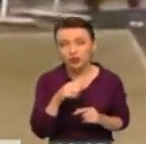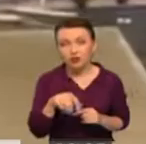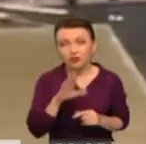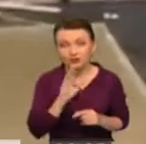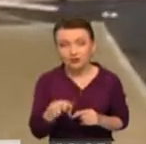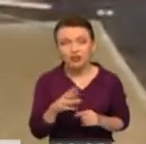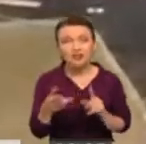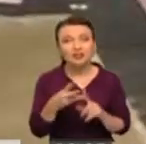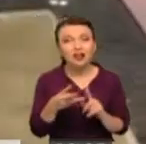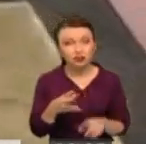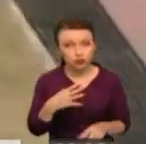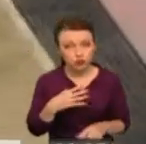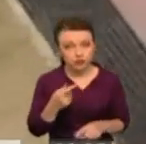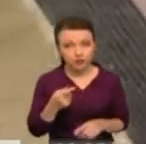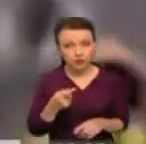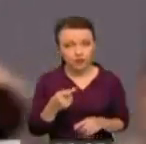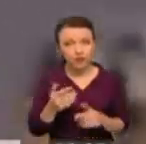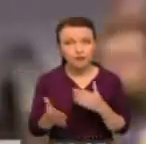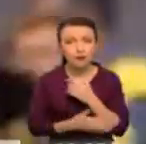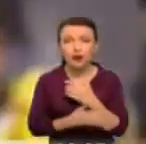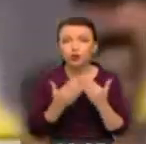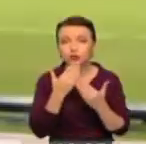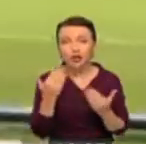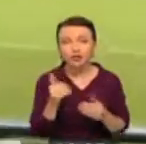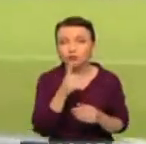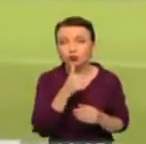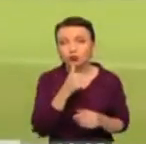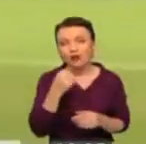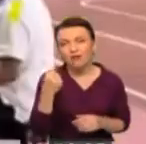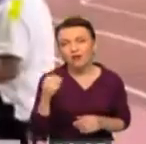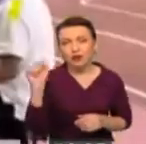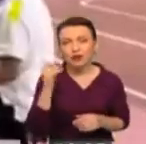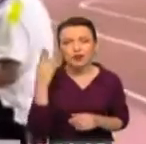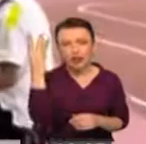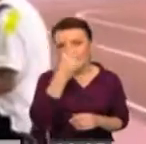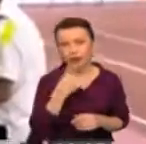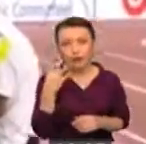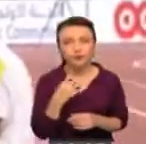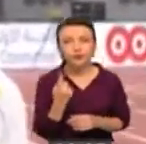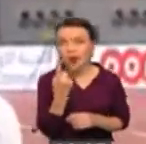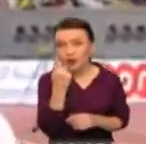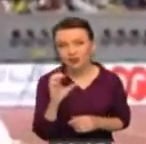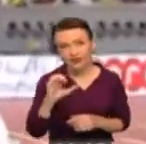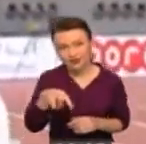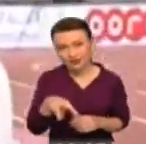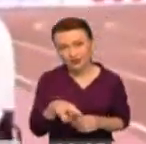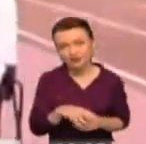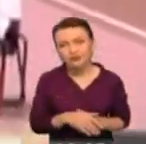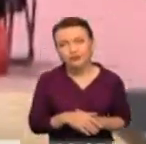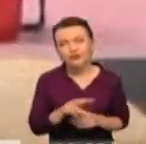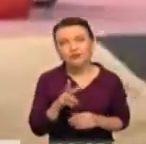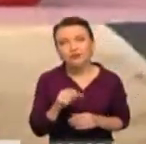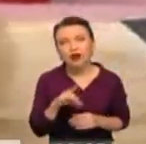йшла третьою, проте в передостанній спробі випередила нігерійку Есе Бруме на 1 сантиметр. Зазначимо, що